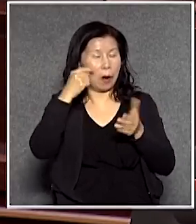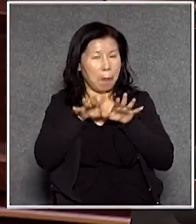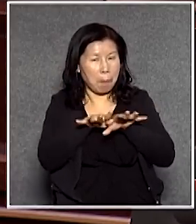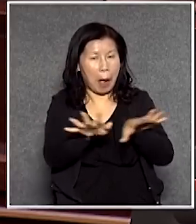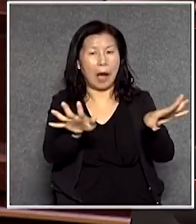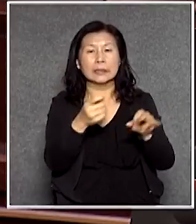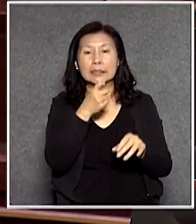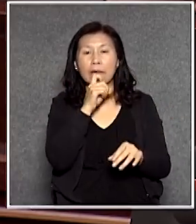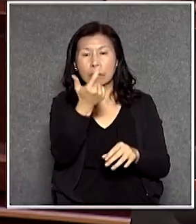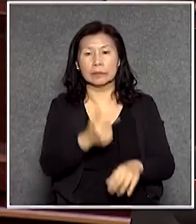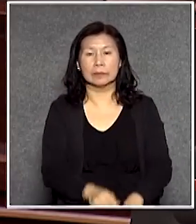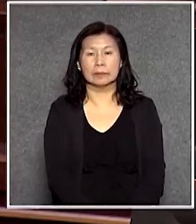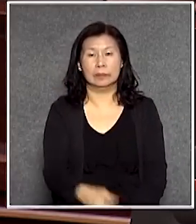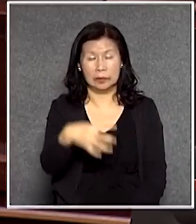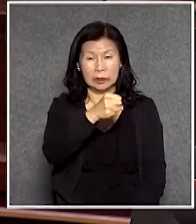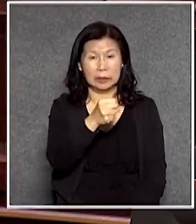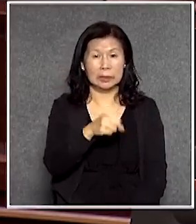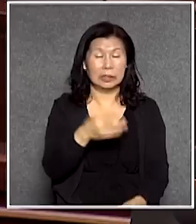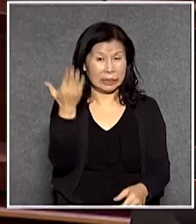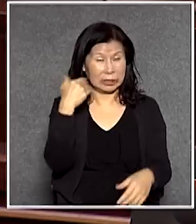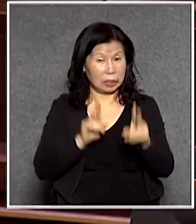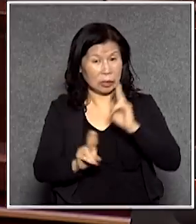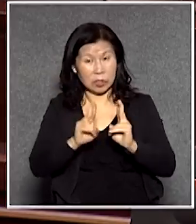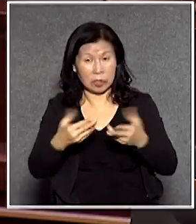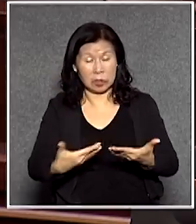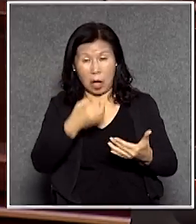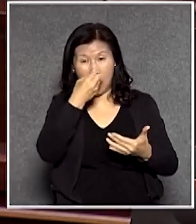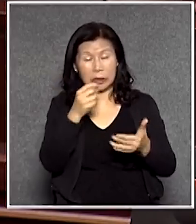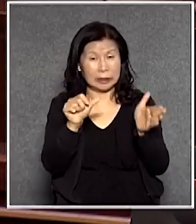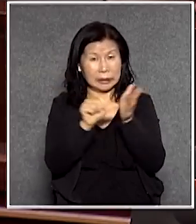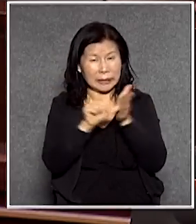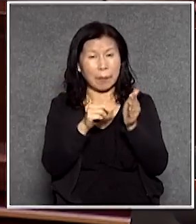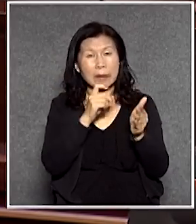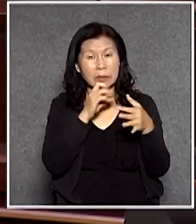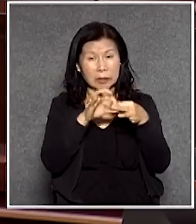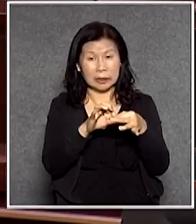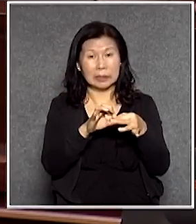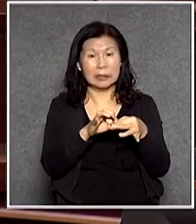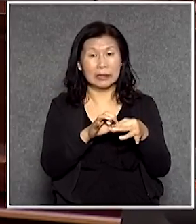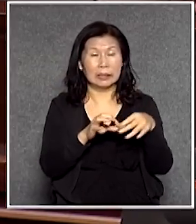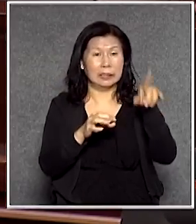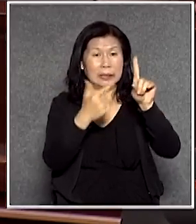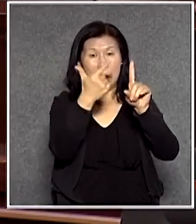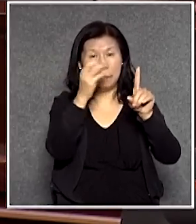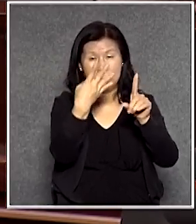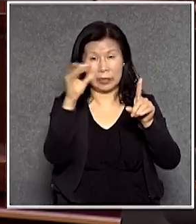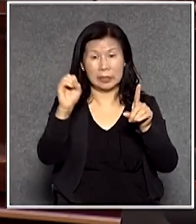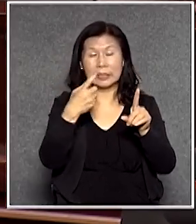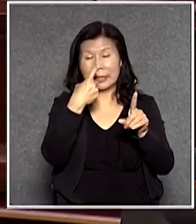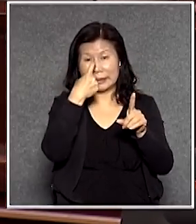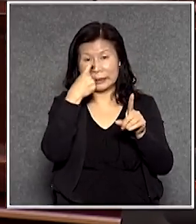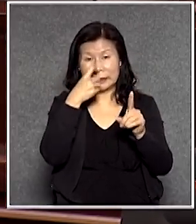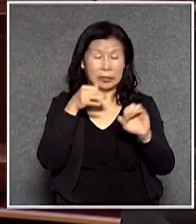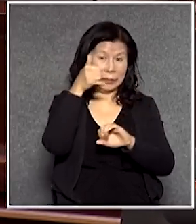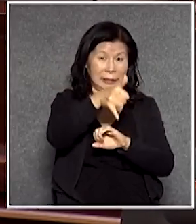风。主席，回顾历史造成今日香港独特的情况，是基于1840年英国侵略当时的